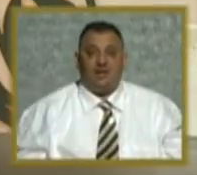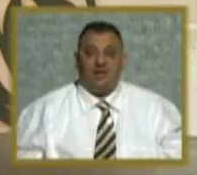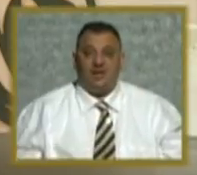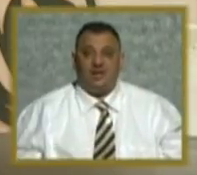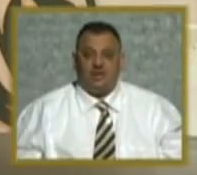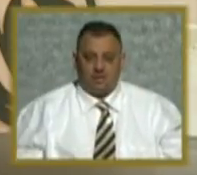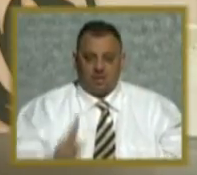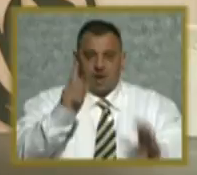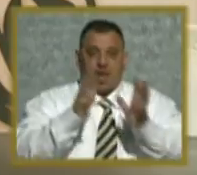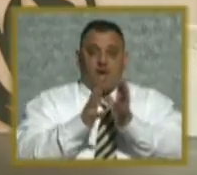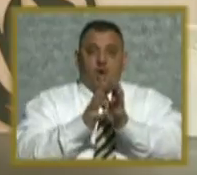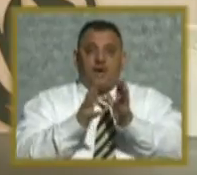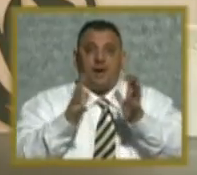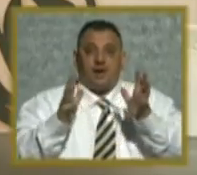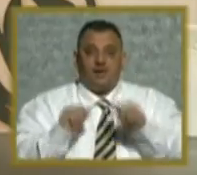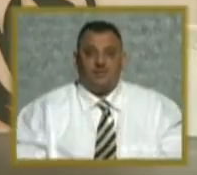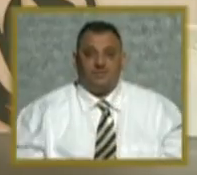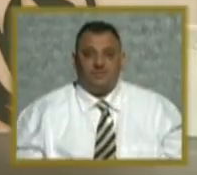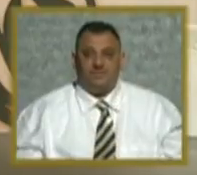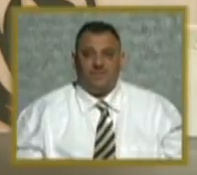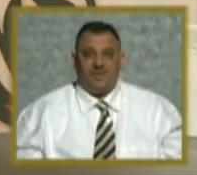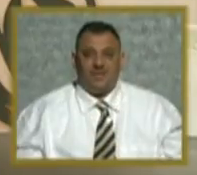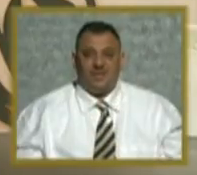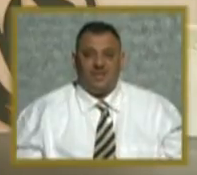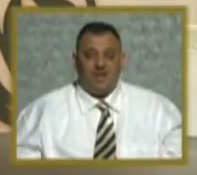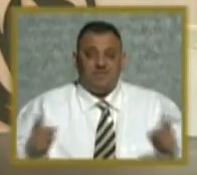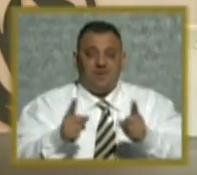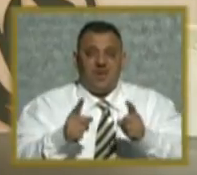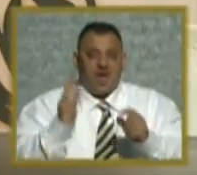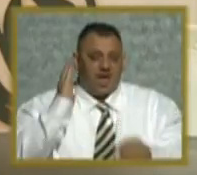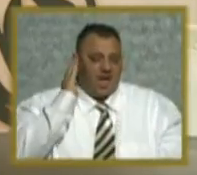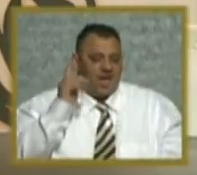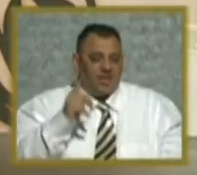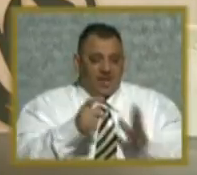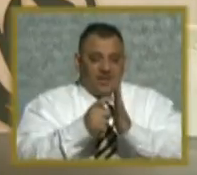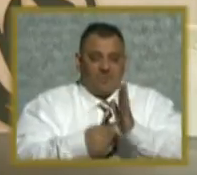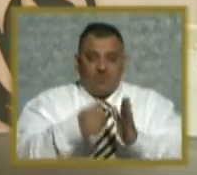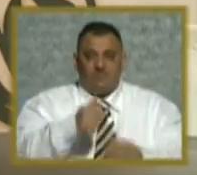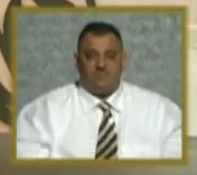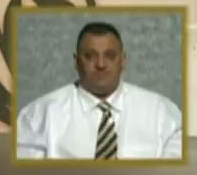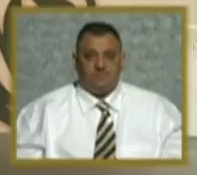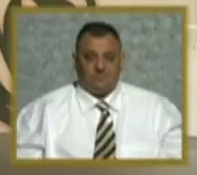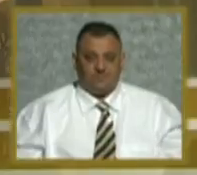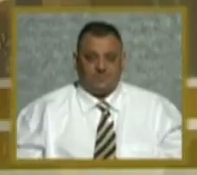هي الله أكبر مثلا، هكذا الأذان الشرعي. يا أخ علي بارك الله فيك.